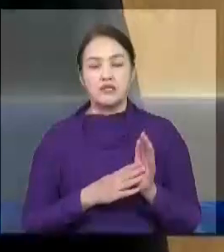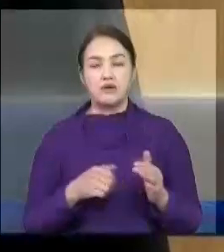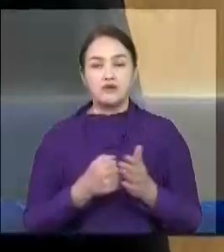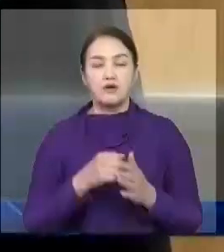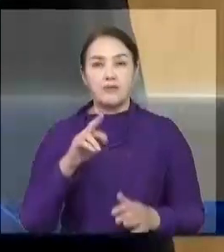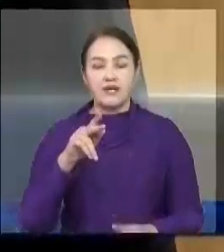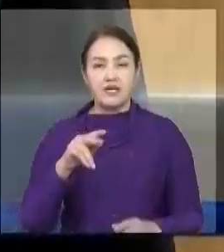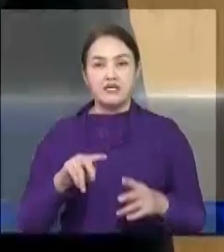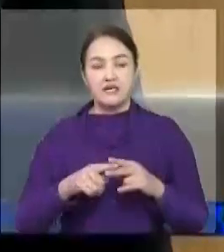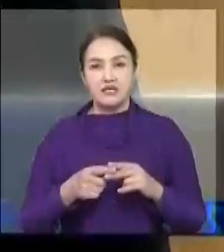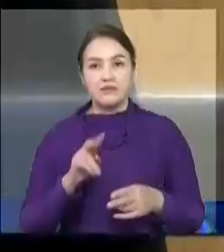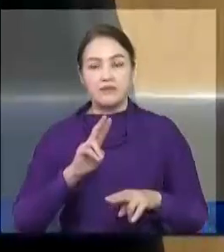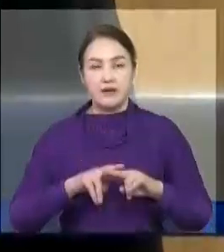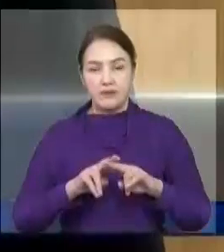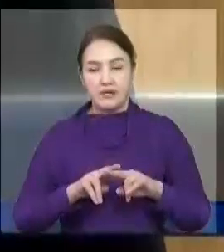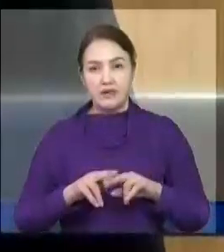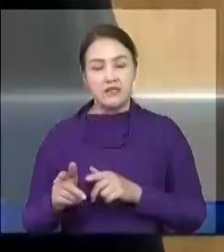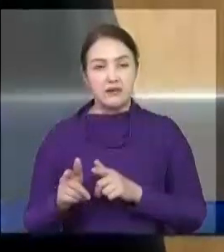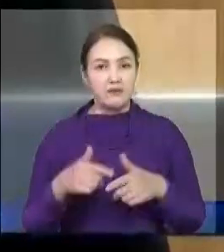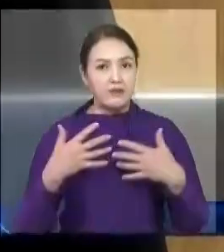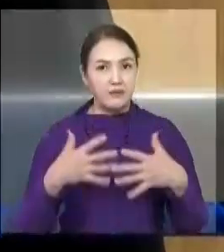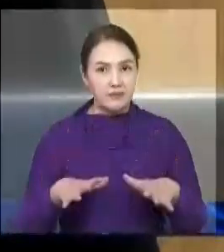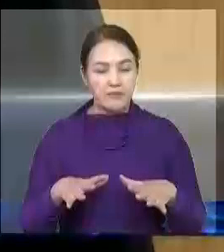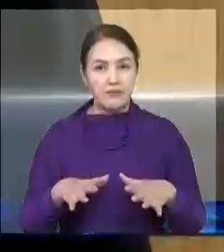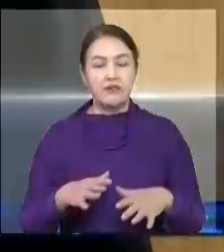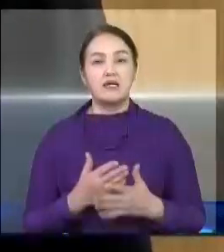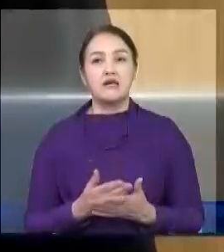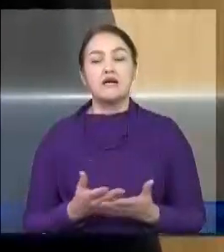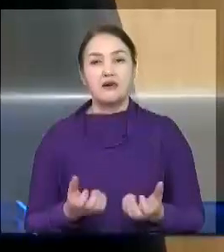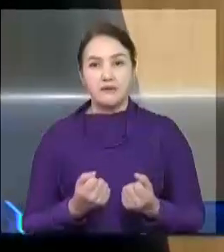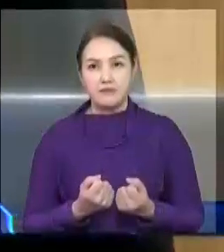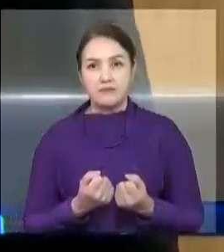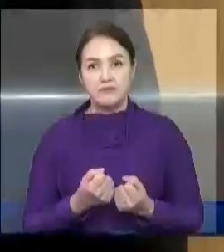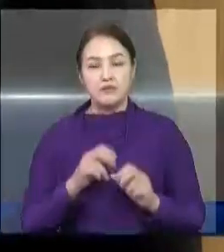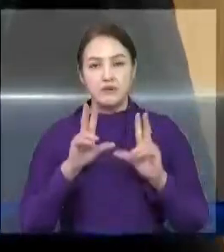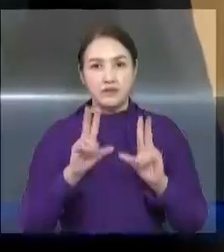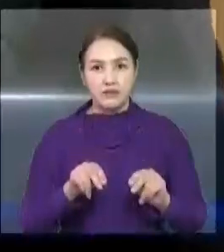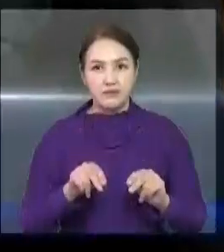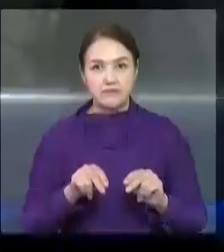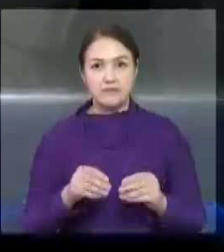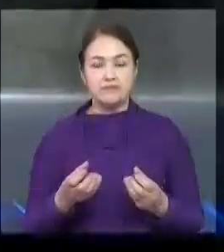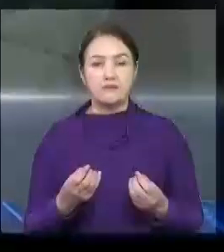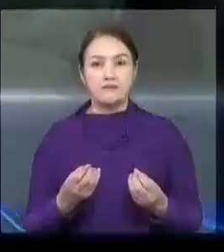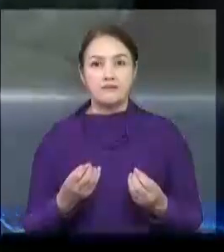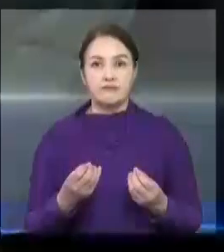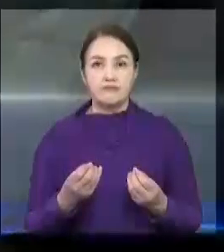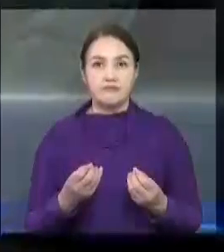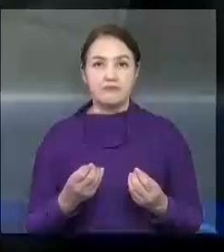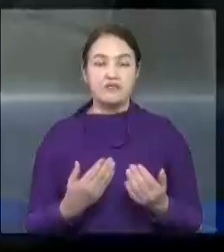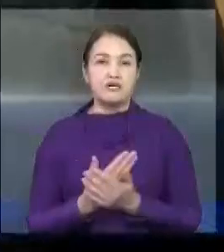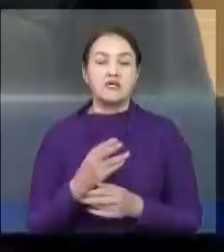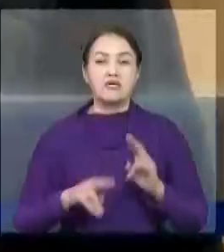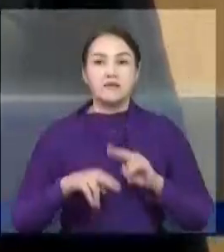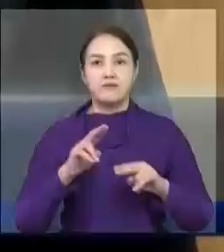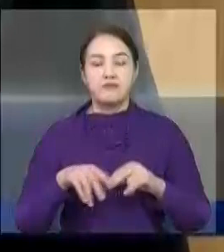дейін техникалық паспорттарының дайындалып болғаннан кейін қалған 9-ы қол жеткізеді деп уәде береміз. Және жаңадан